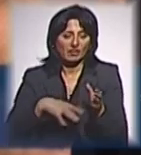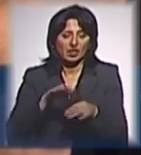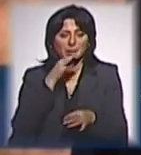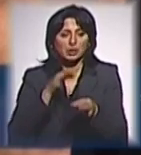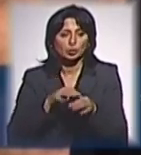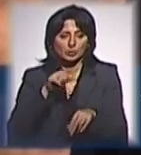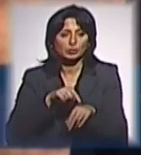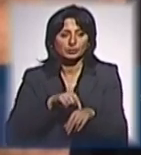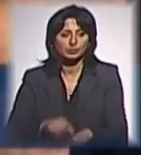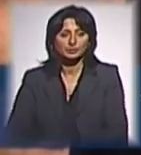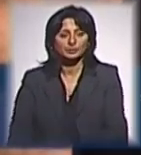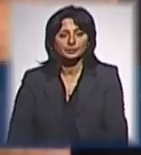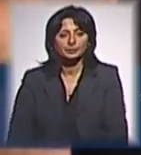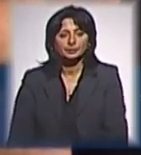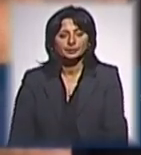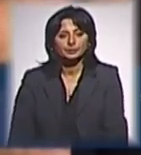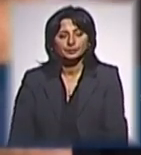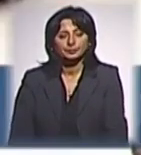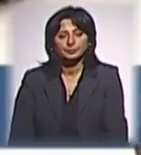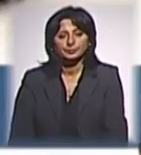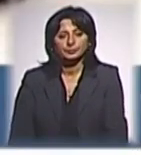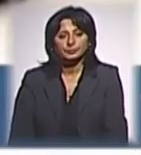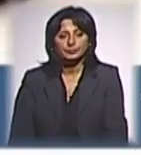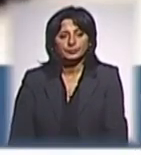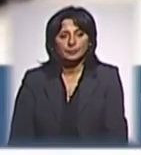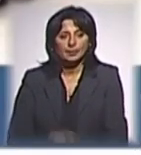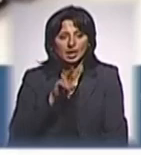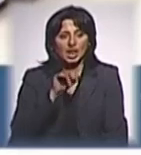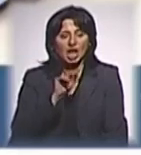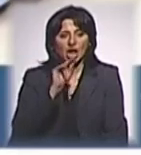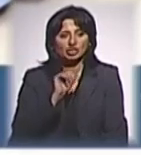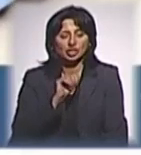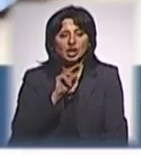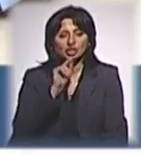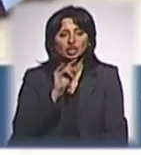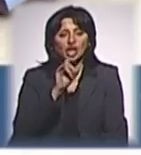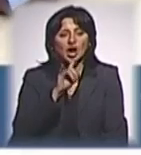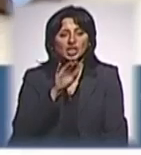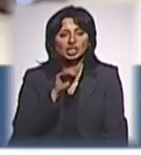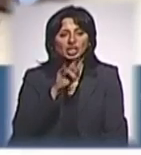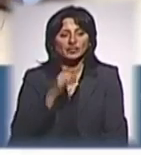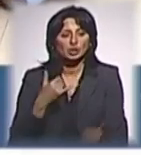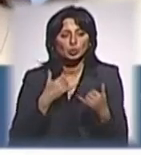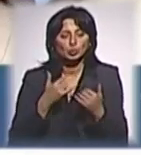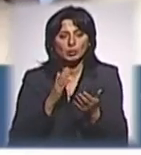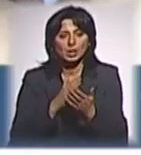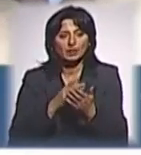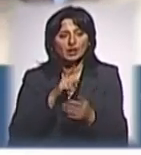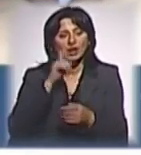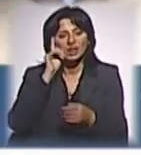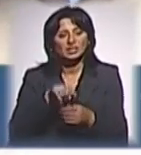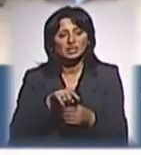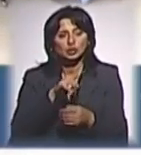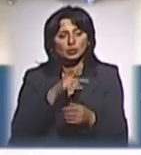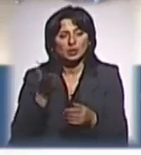იღებს არჩევნებში მონაწილეობას. კარგი, დიდი მადლობა. ლაშა ჩხარტიშვილია ასევე ჩვენთან სტუმრად. ლაშა, შენ გიცნობენ